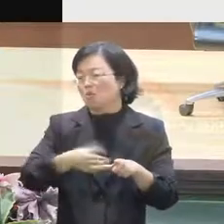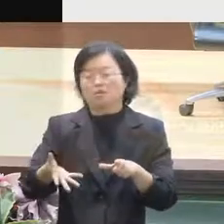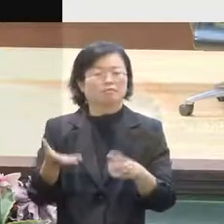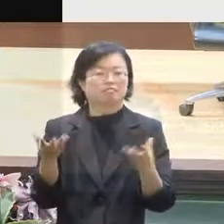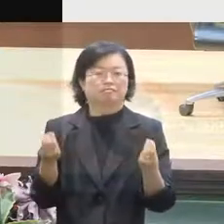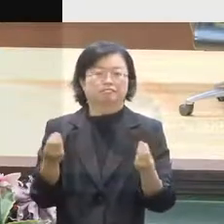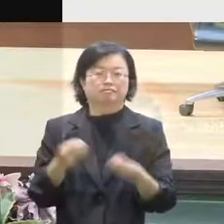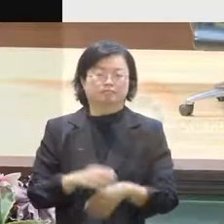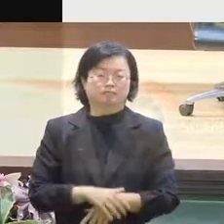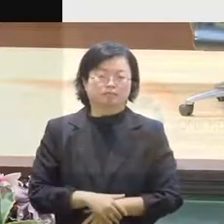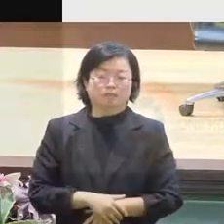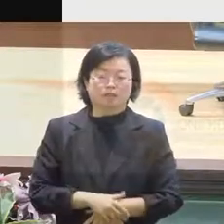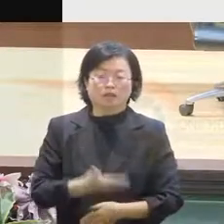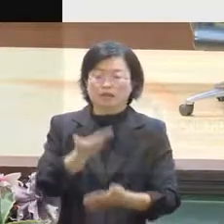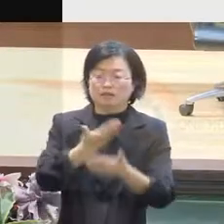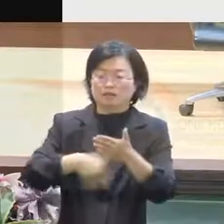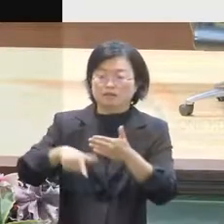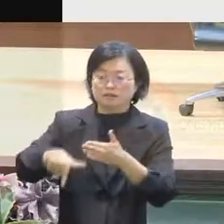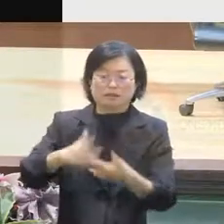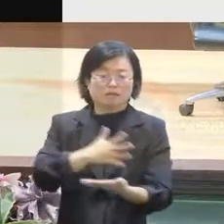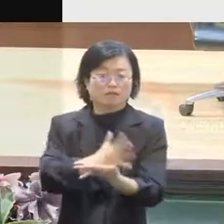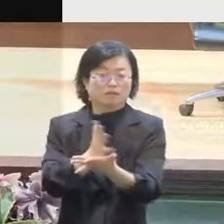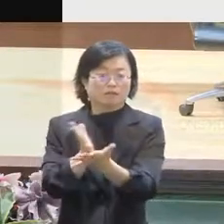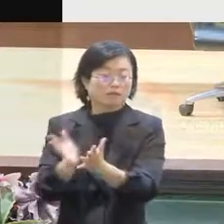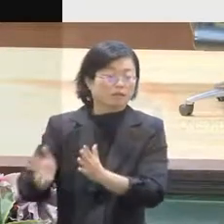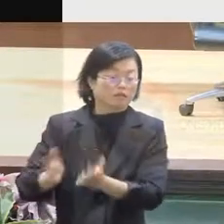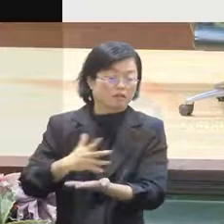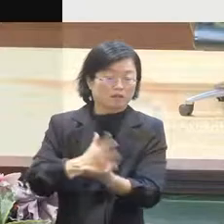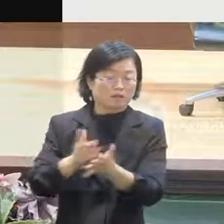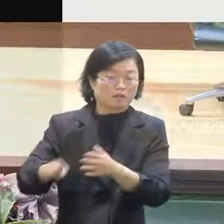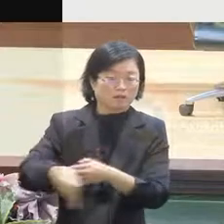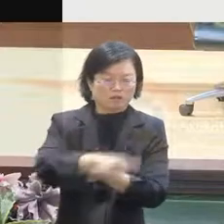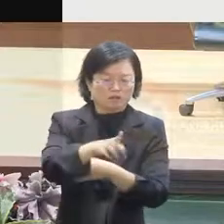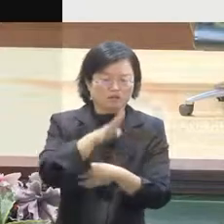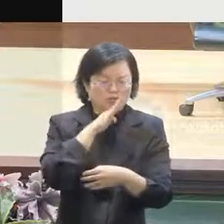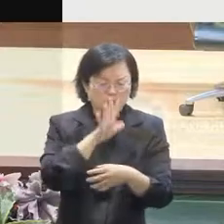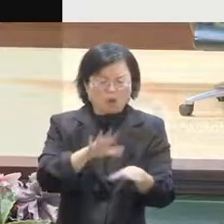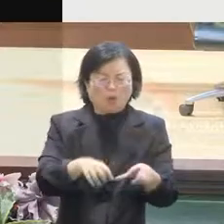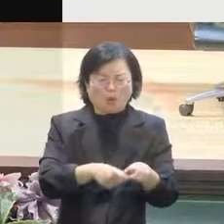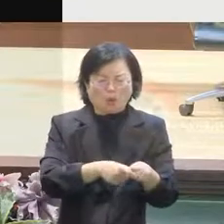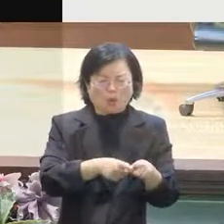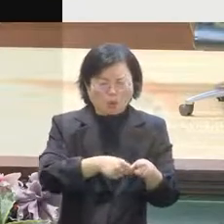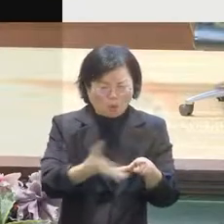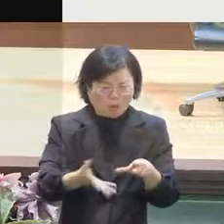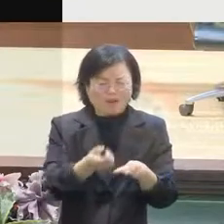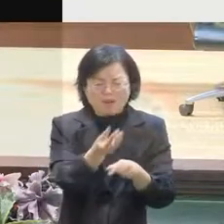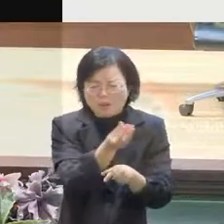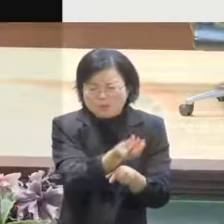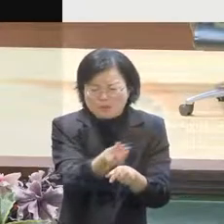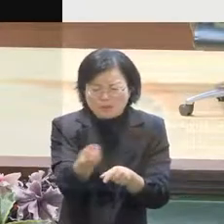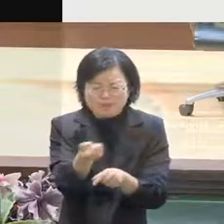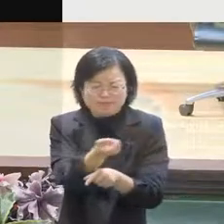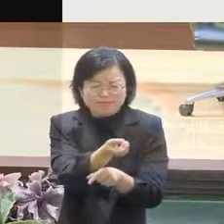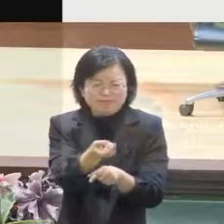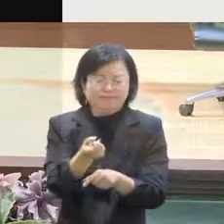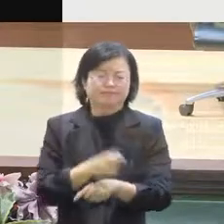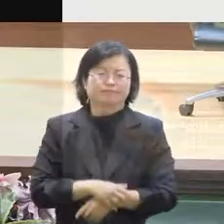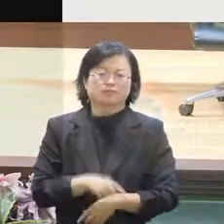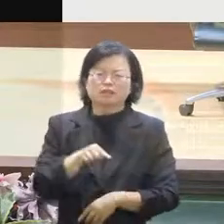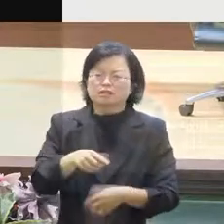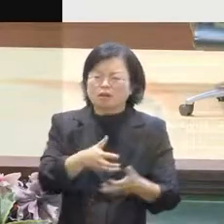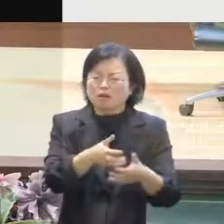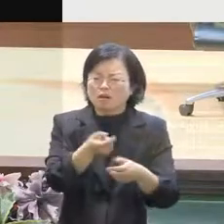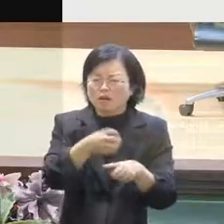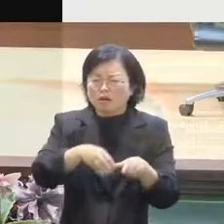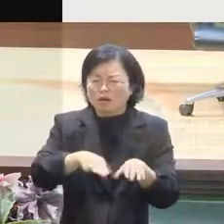然后其他的一些类别呢，可以说是部分的开放。所谓部分的开放呢，就是可能它的